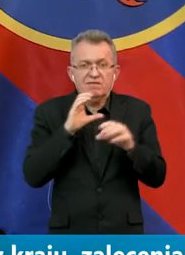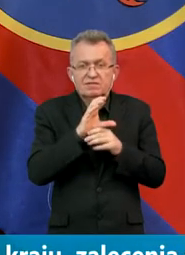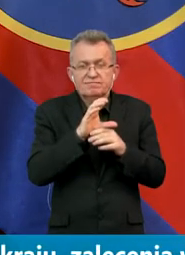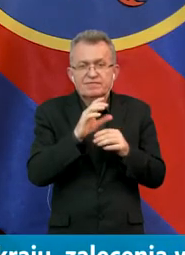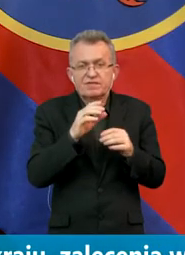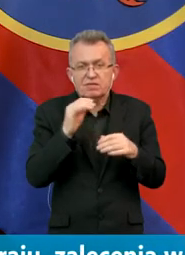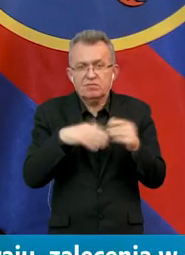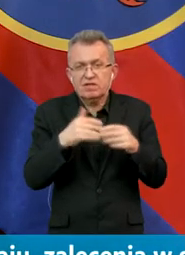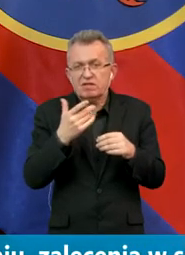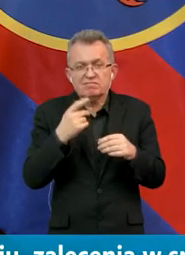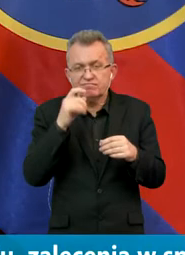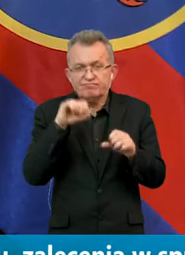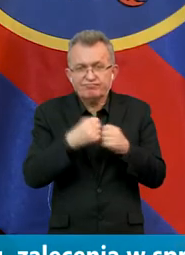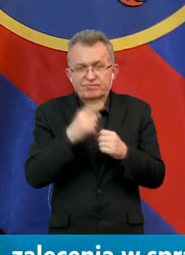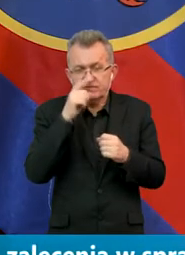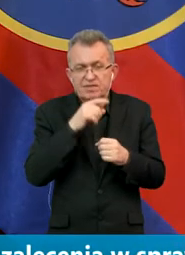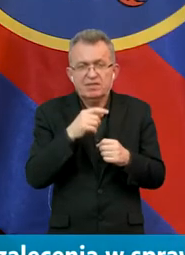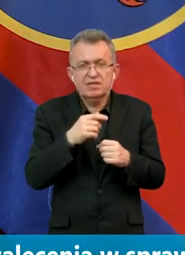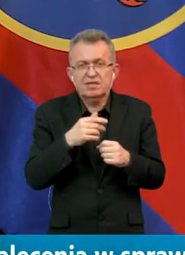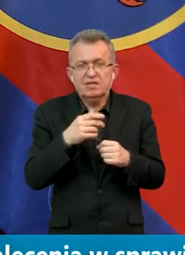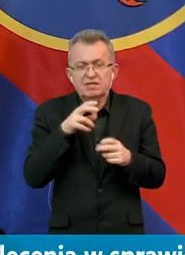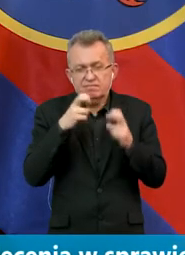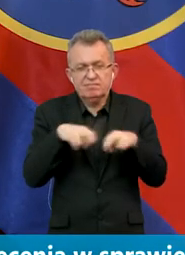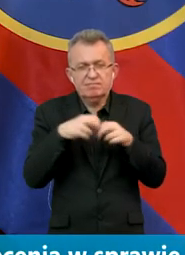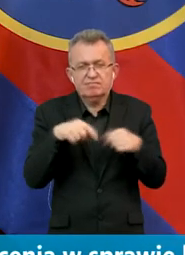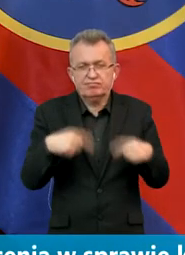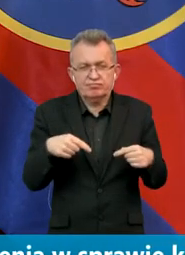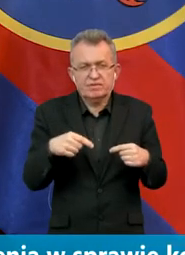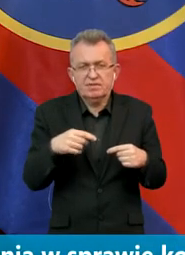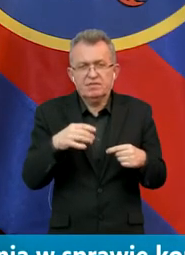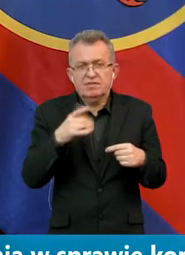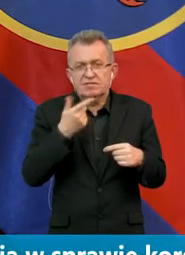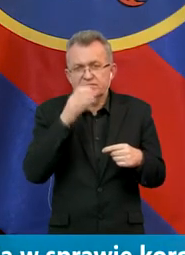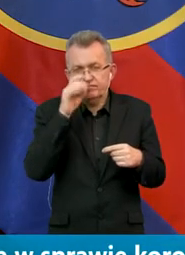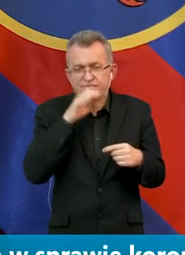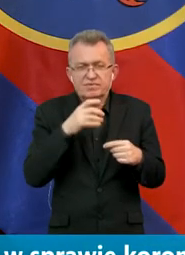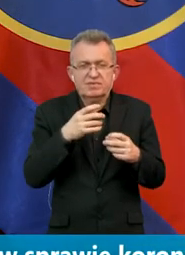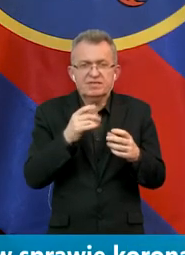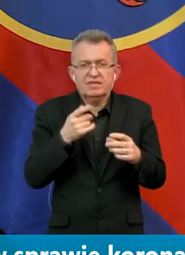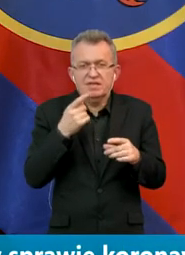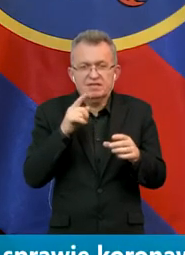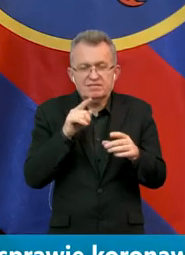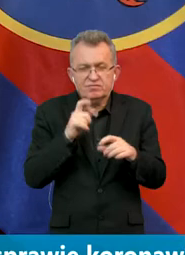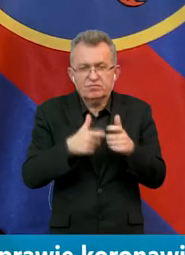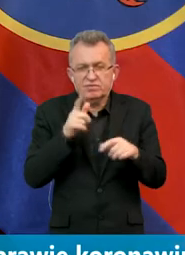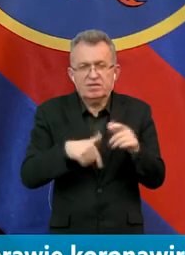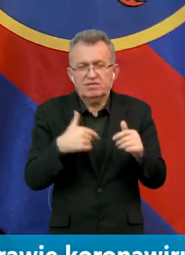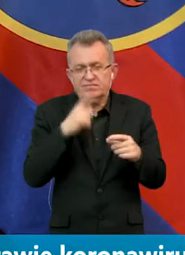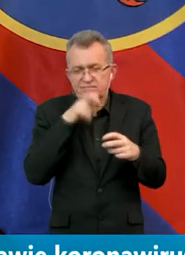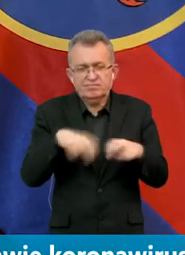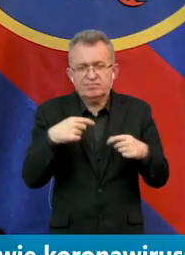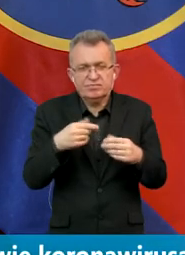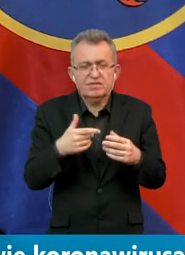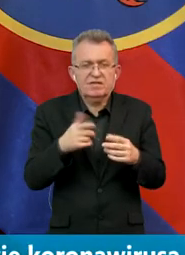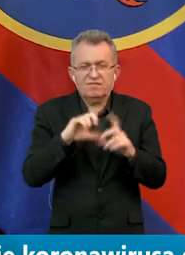najbardziej nietrafiona? No, nigdy nie rozpatrywałem, panie Radku, inwestycji pod kątem, jak bardzo są nietrafione, bo myślę,